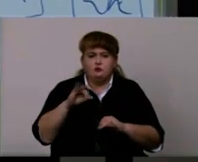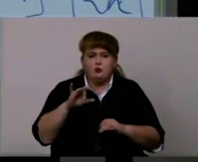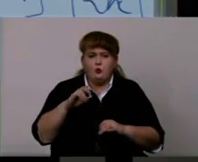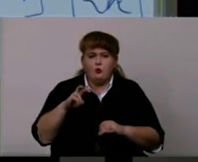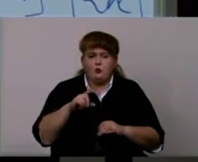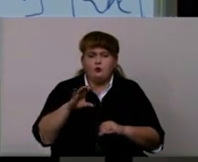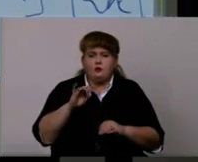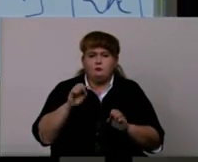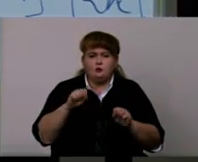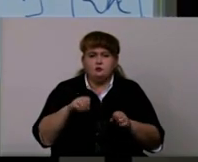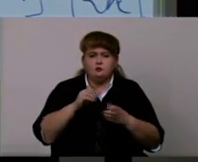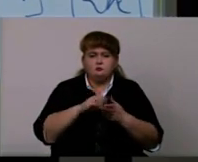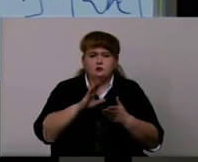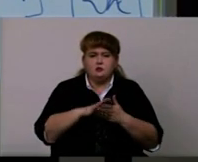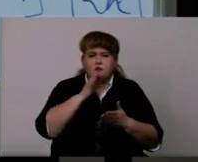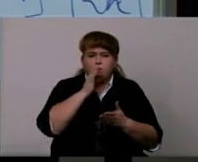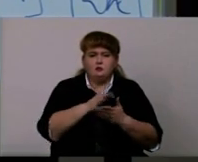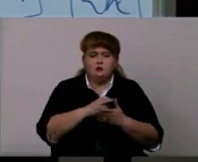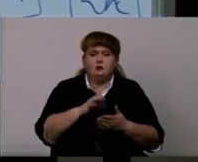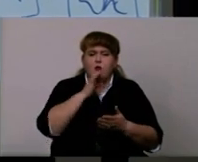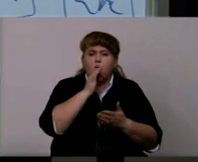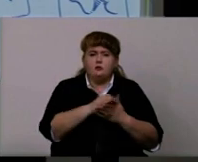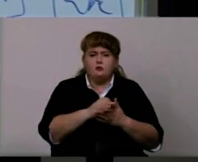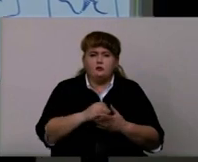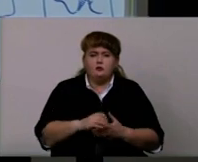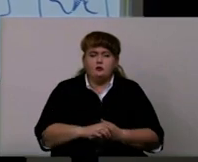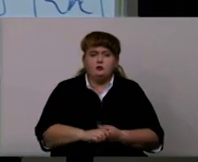джоуль. И можно записать ответ. Ответ